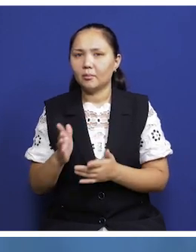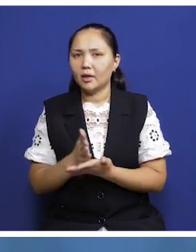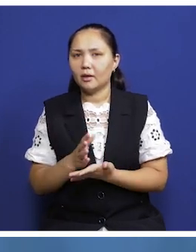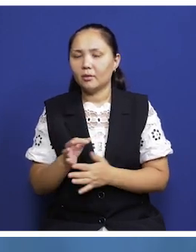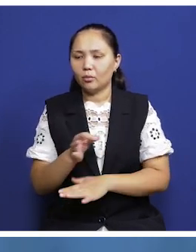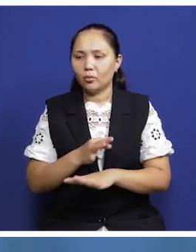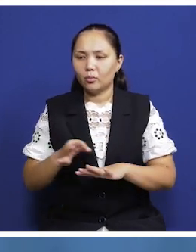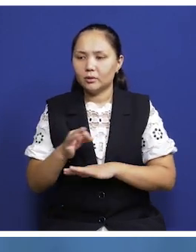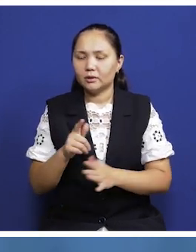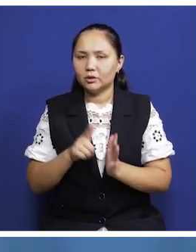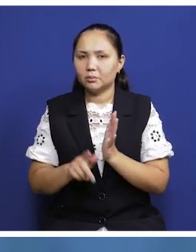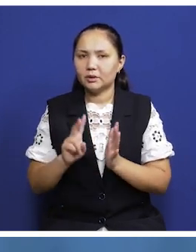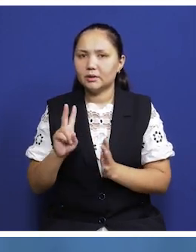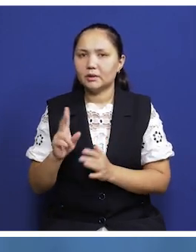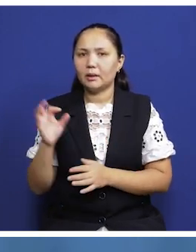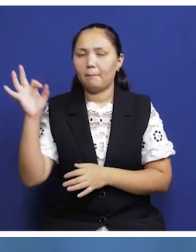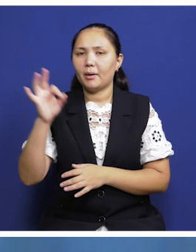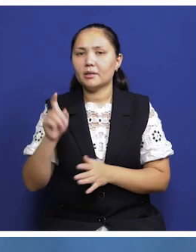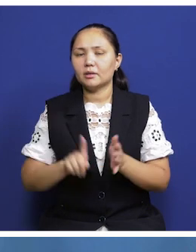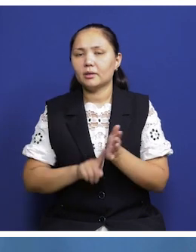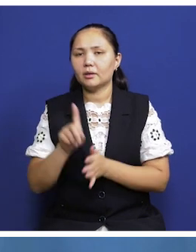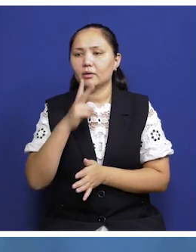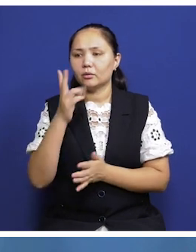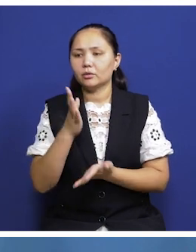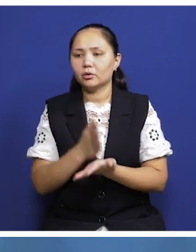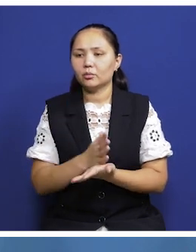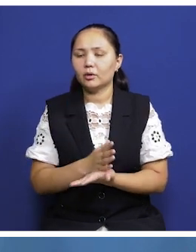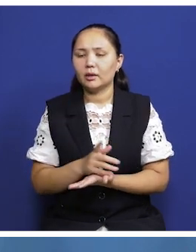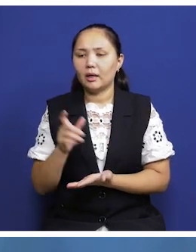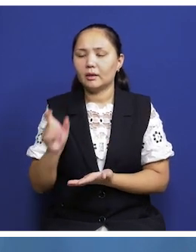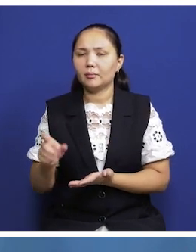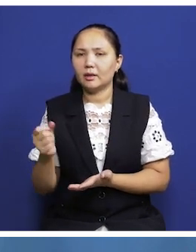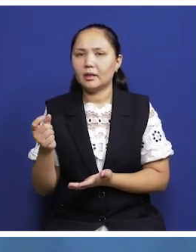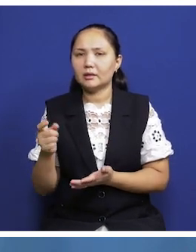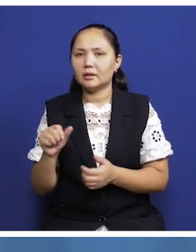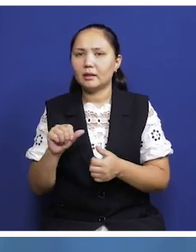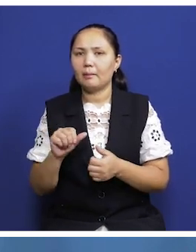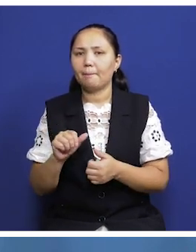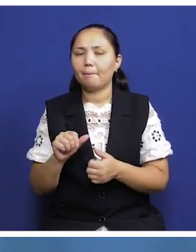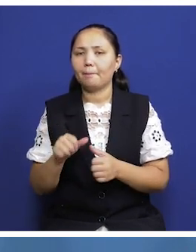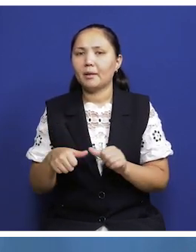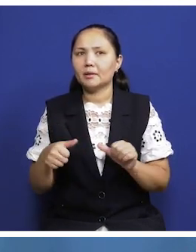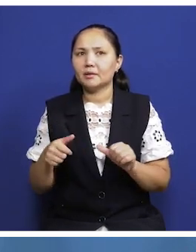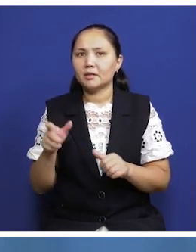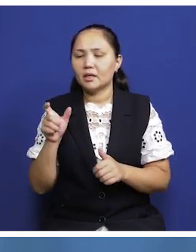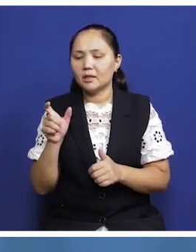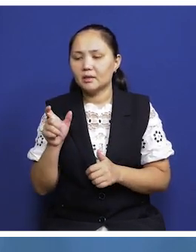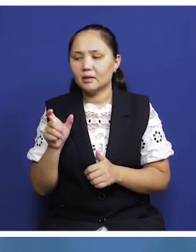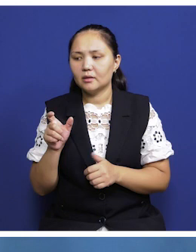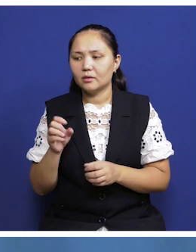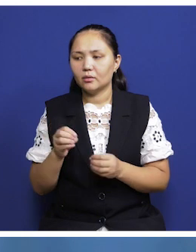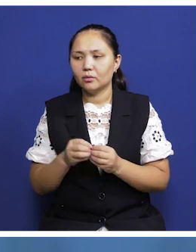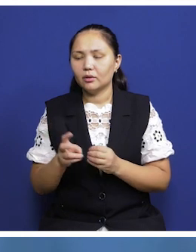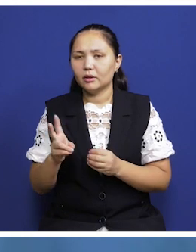бойынша 72% өседі. Мынау абоненттер аз болғанымен, бірақ ол жерде тұрғындардың санын алатын болсақ, мынау 12